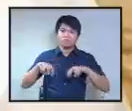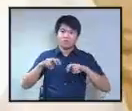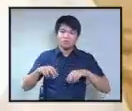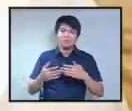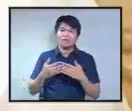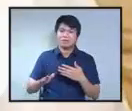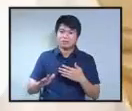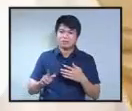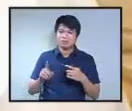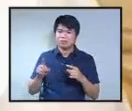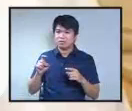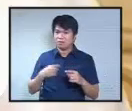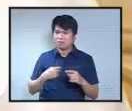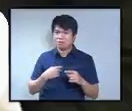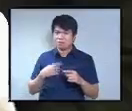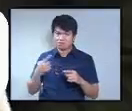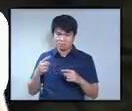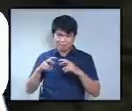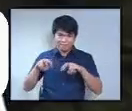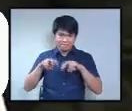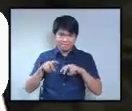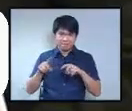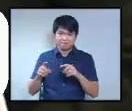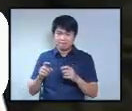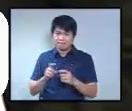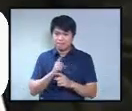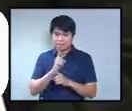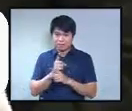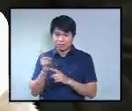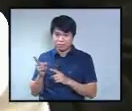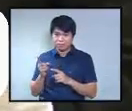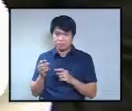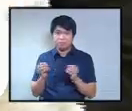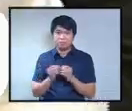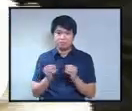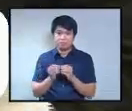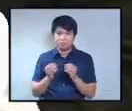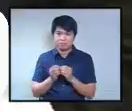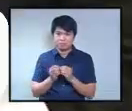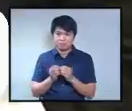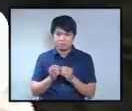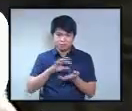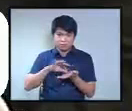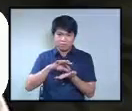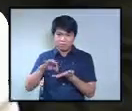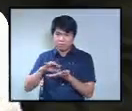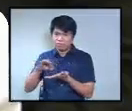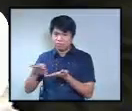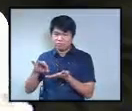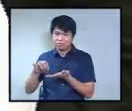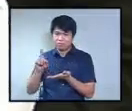I assure you, I will investigate. I will task PAOF, but with more auditors.